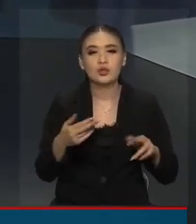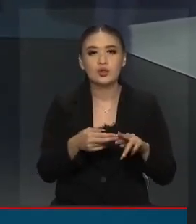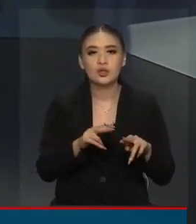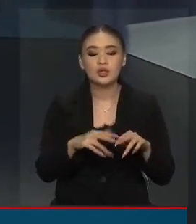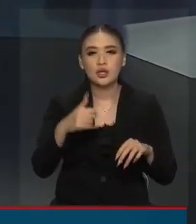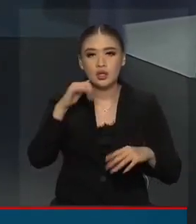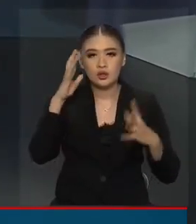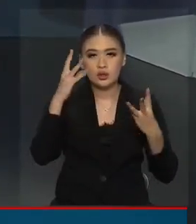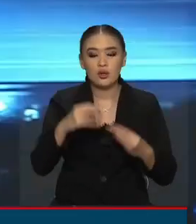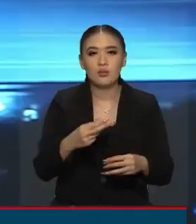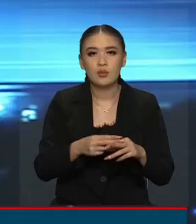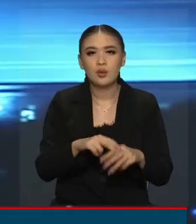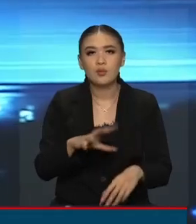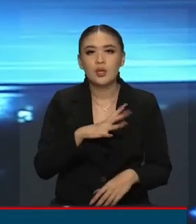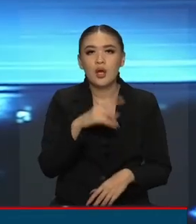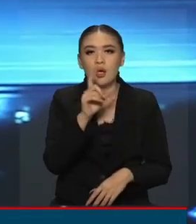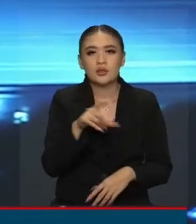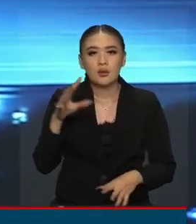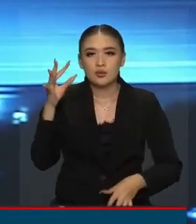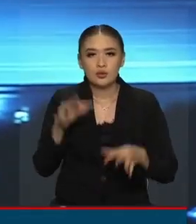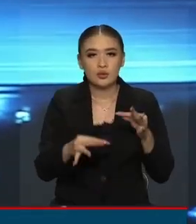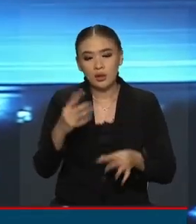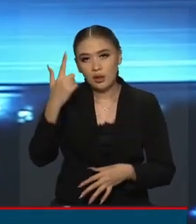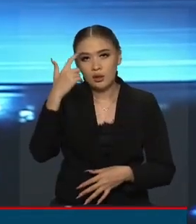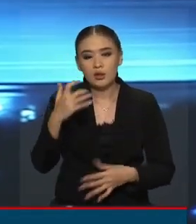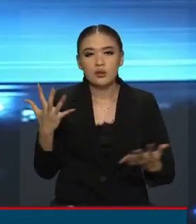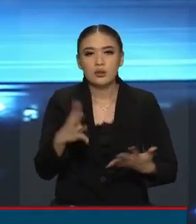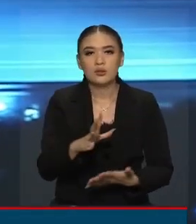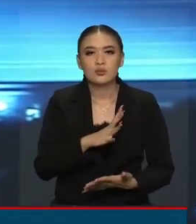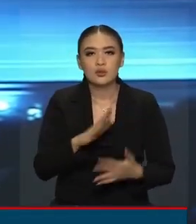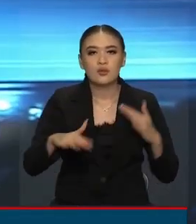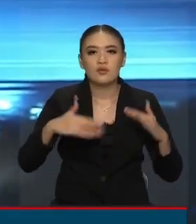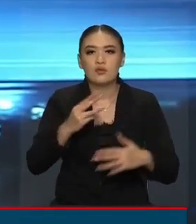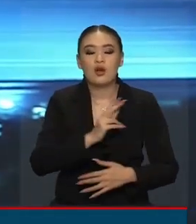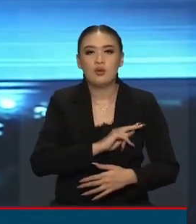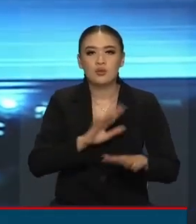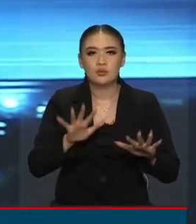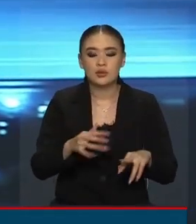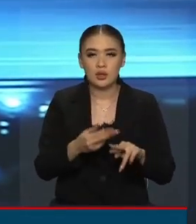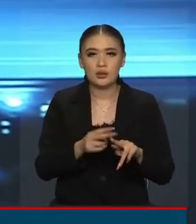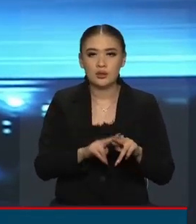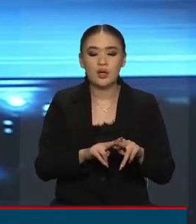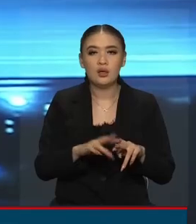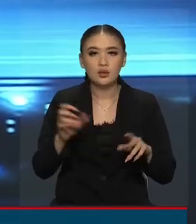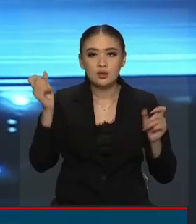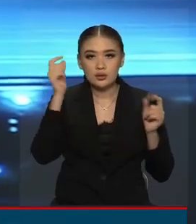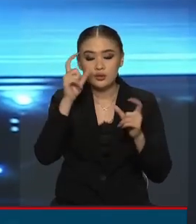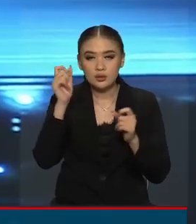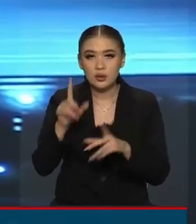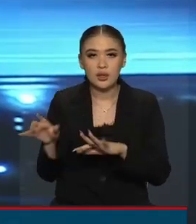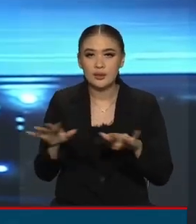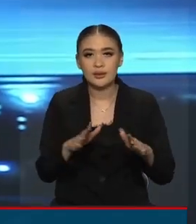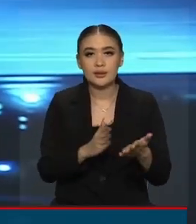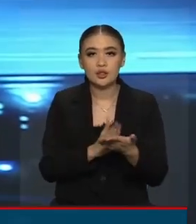Кеше ғана бірқатар лауазымды тұлғалардың сотталғанын білеміз, иә, сізбен біз. Бармақ басты, көз қысты әрекеттерді әшкерелеу мақсатында өзіңіз